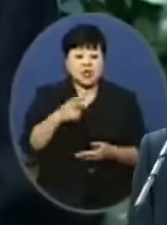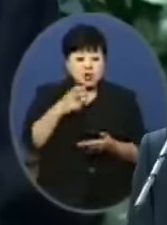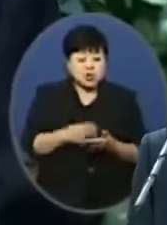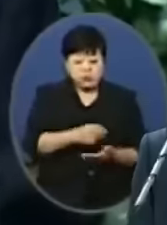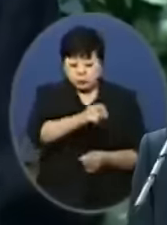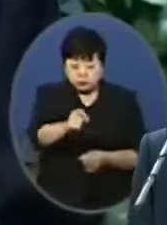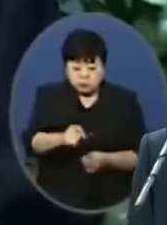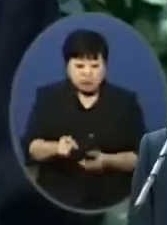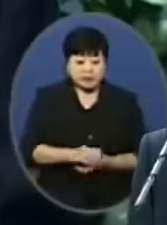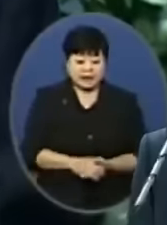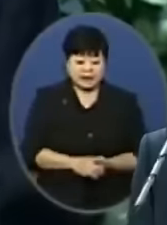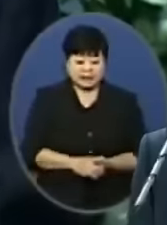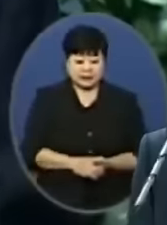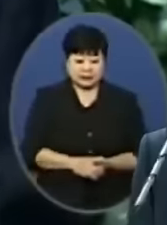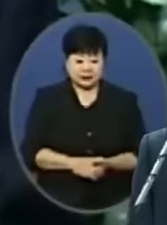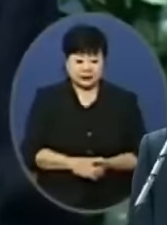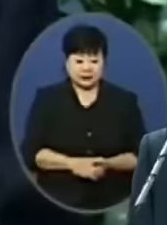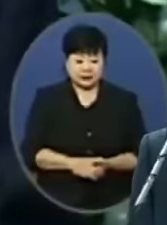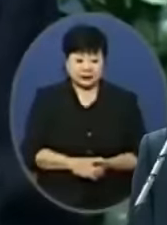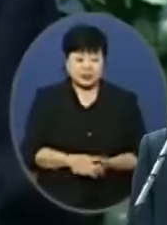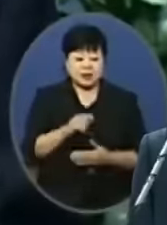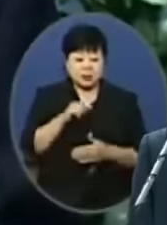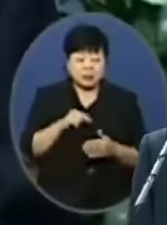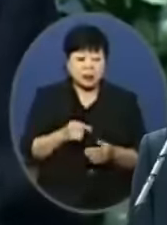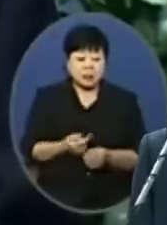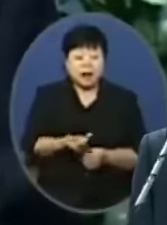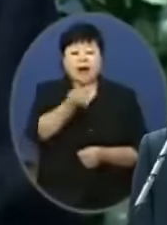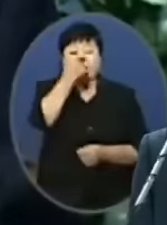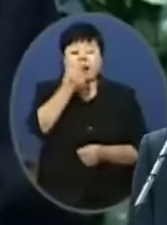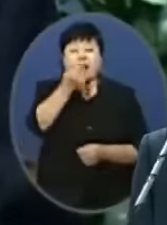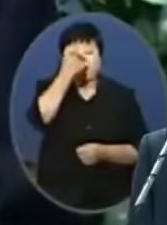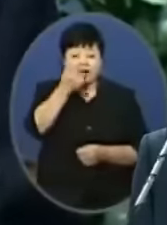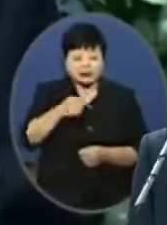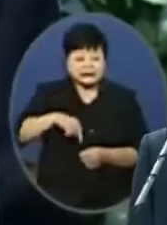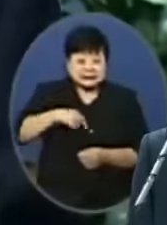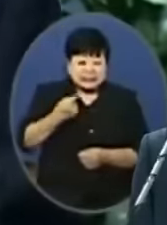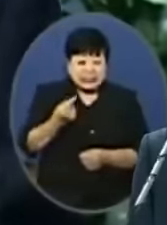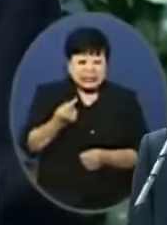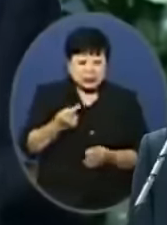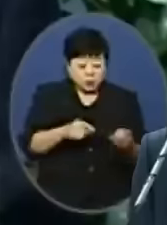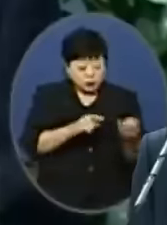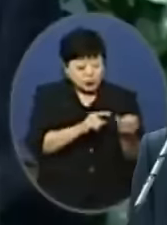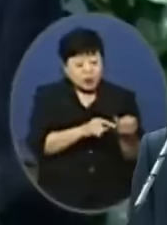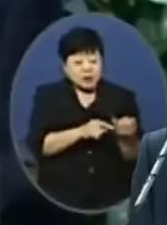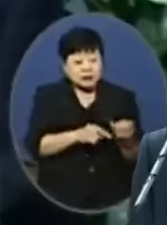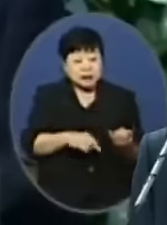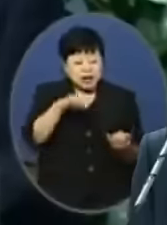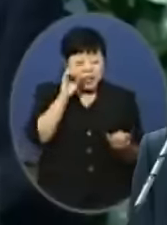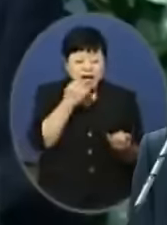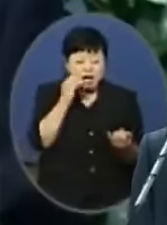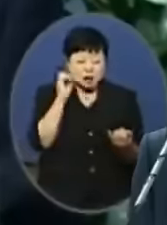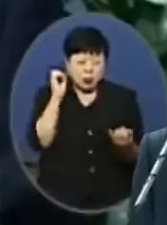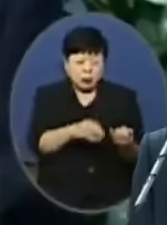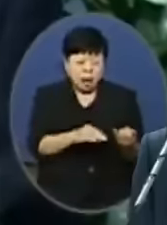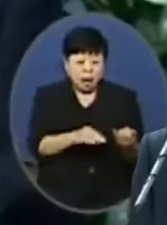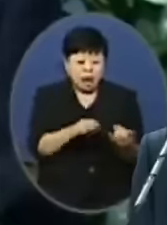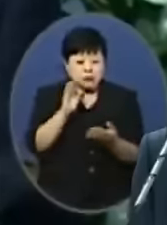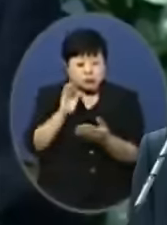율법을 적는데 아마 마음속에 전부 가치가 오거든요. 자기도 이 여자를 향해서 돌을 던지고